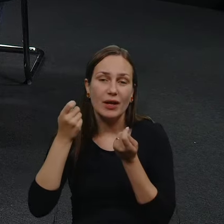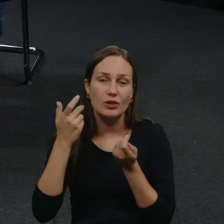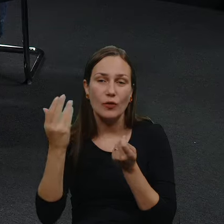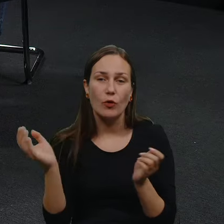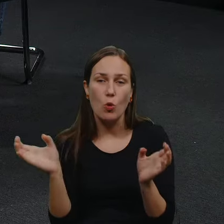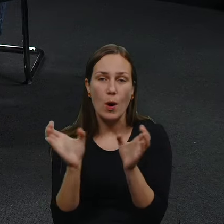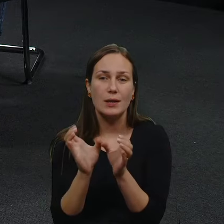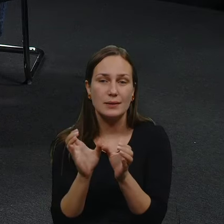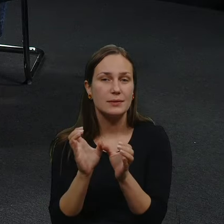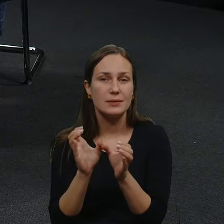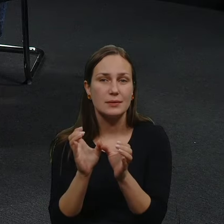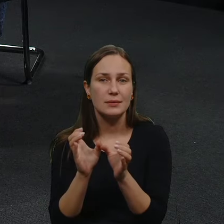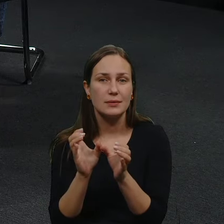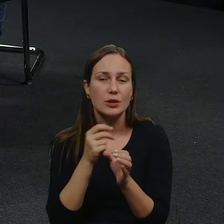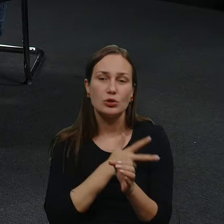kalbam.